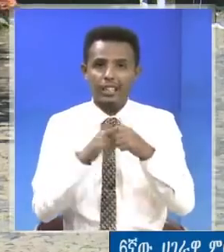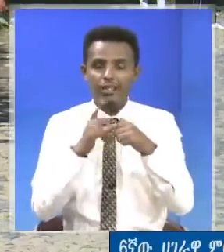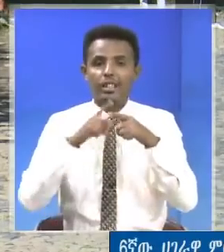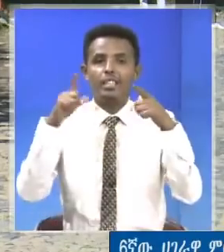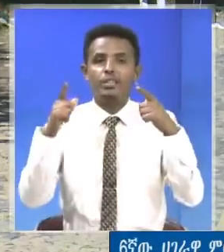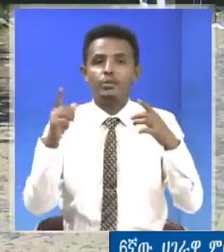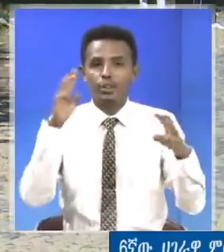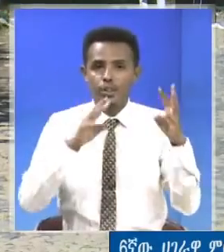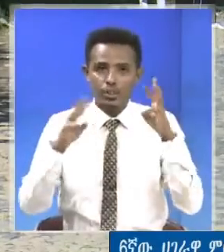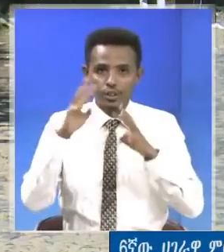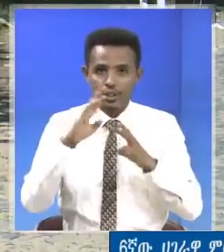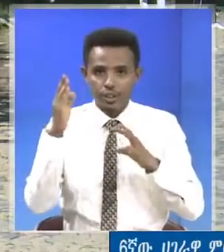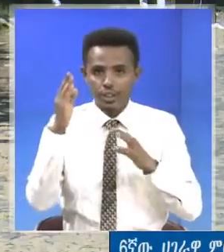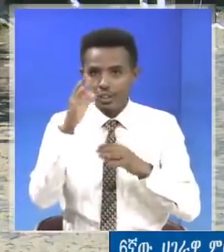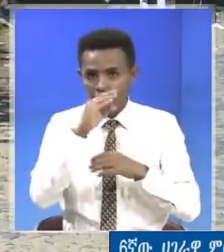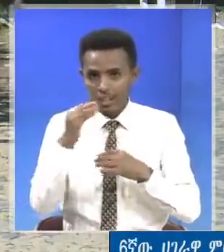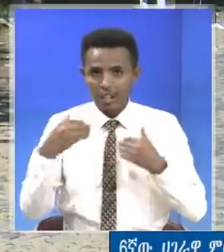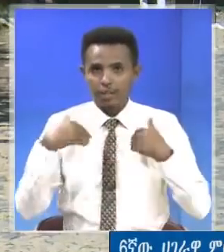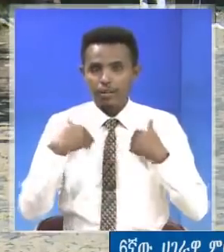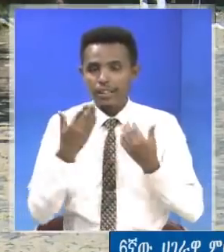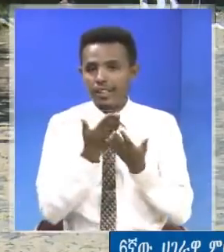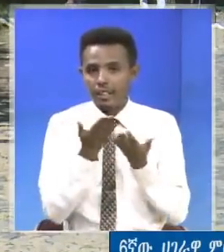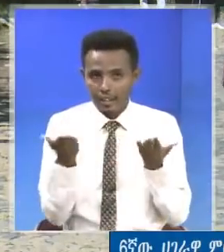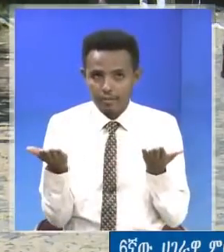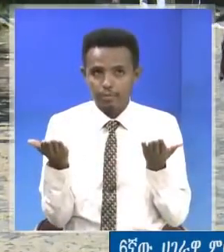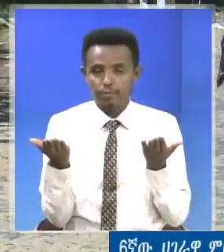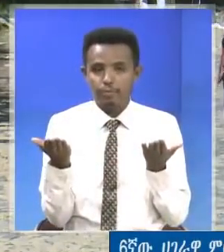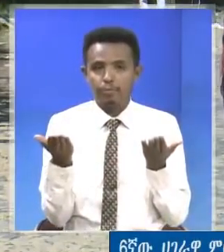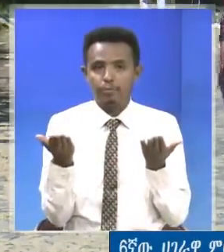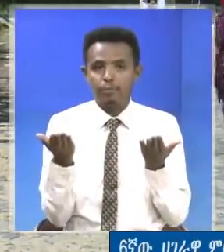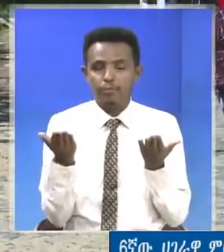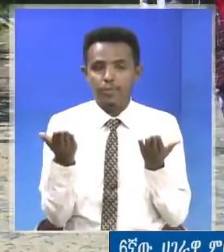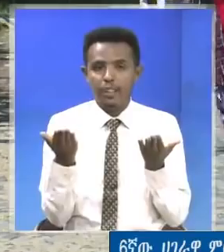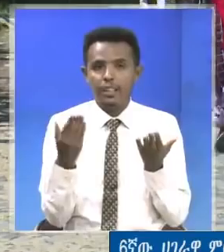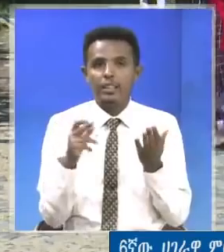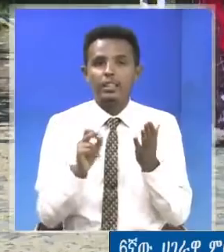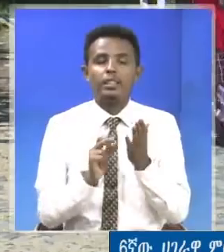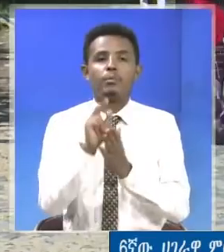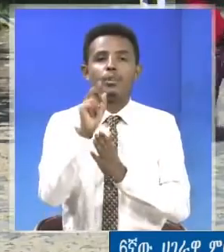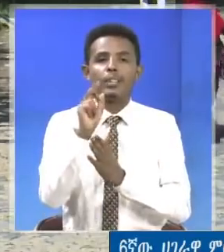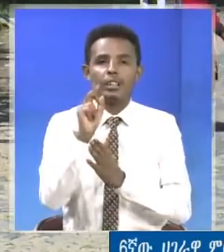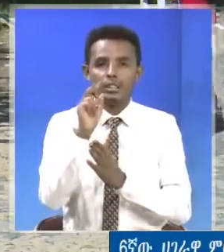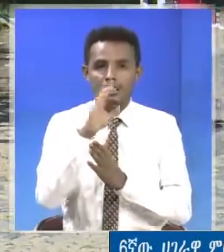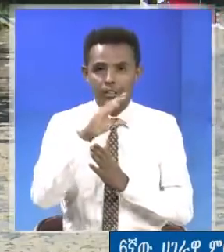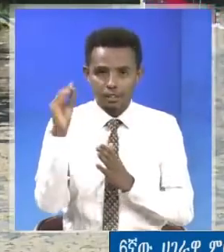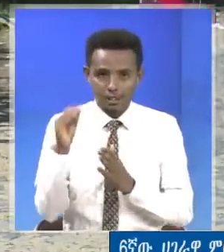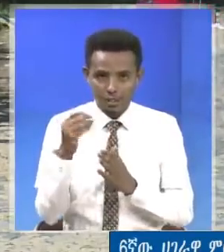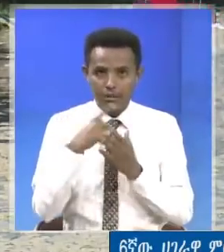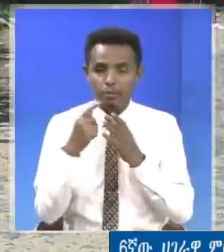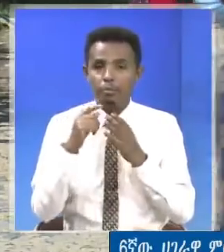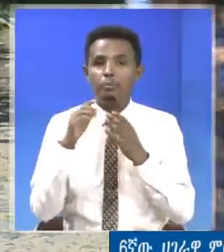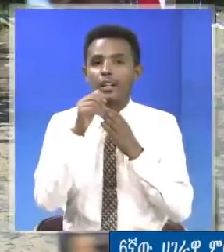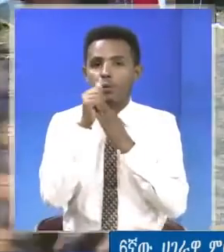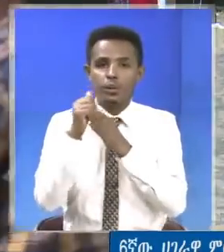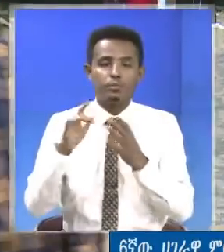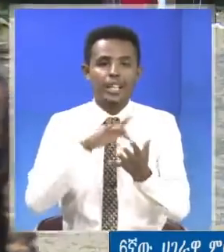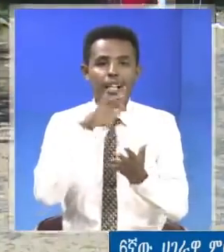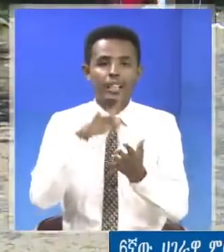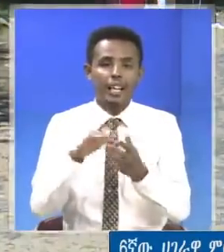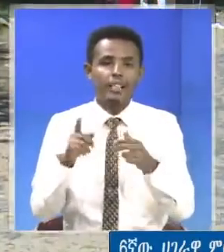በኋላ የምርጫን ውጤት ያለመቀበል ችግር አለ። ይሄ አንድ ምርጫ ዲሞክራሲያዊ ከሚያደርጉት መርሆች መካከል አንደኛውና